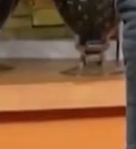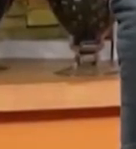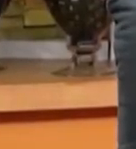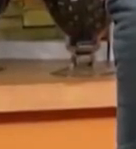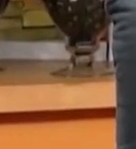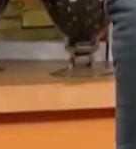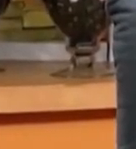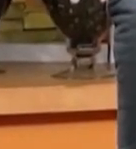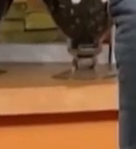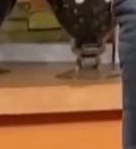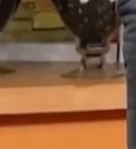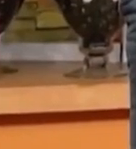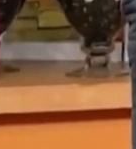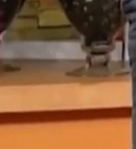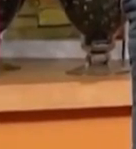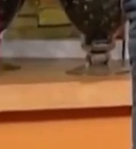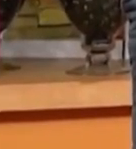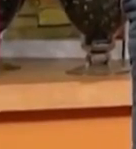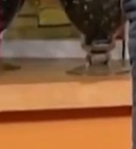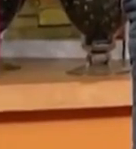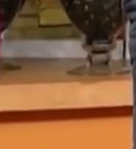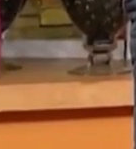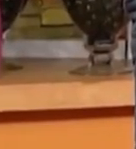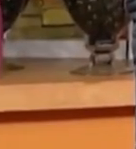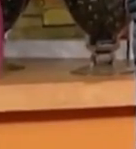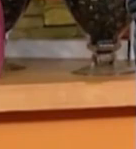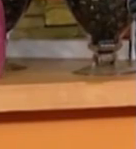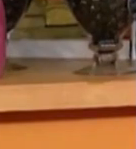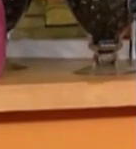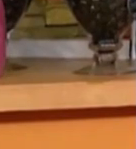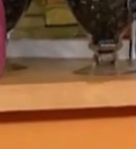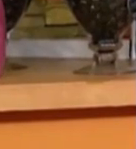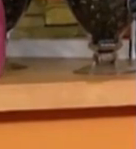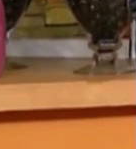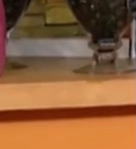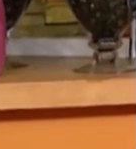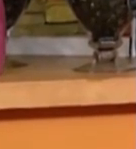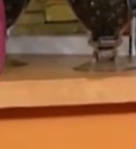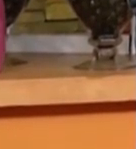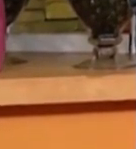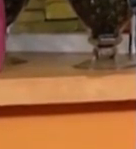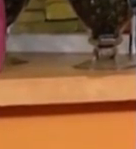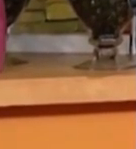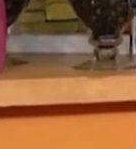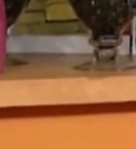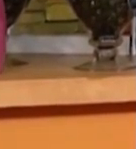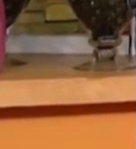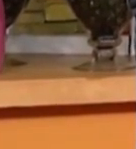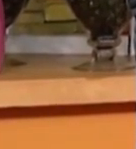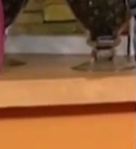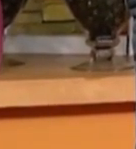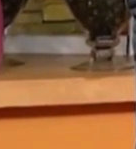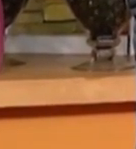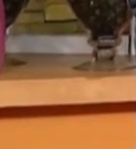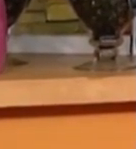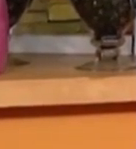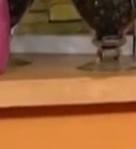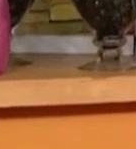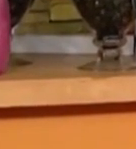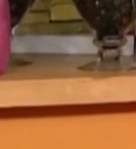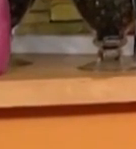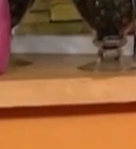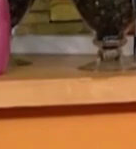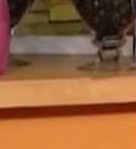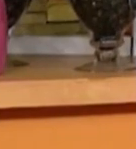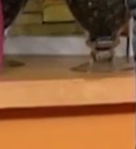Igan, mauna ka sa mga balita. Panoorin ang unang balita sa unang hirit. At iba pang award-winning news ka sa youtube.com/GMA News.